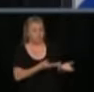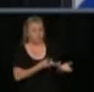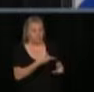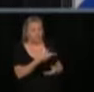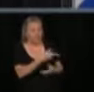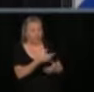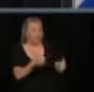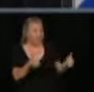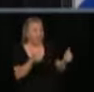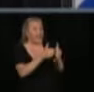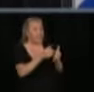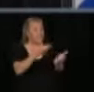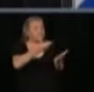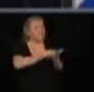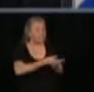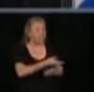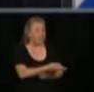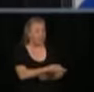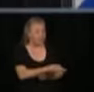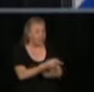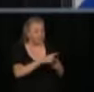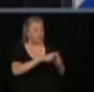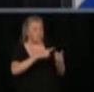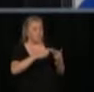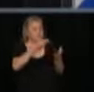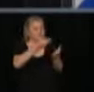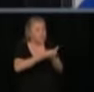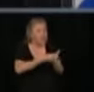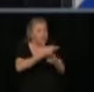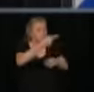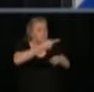partie? C'est des choses qu'il faut regarder et discuter.